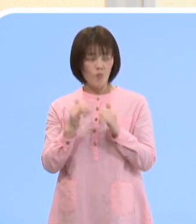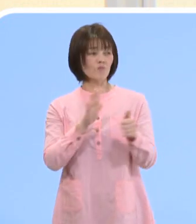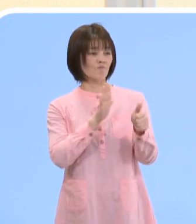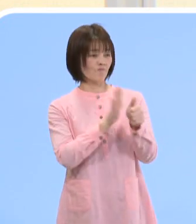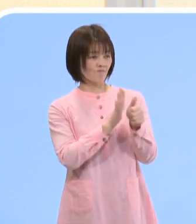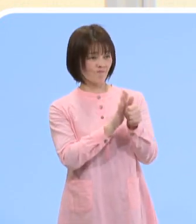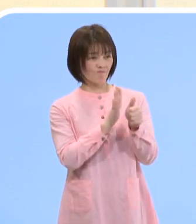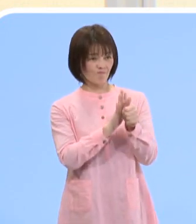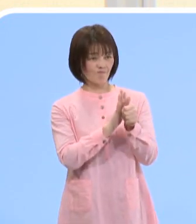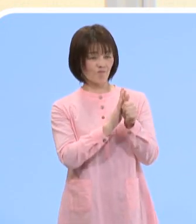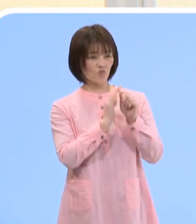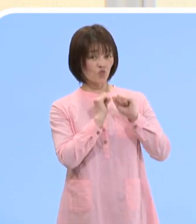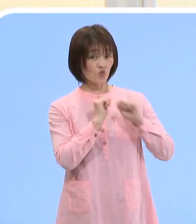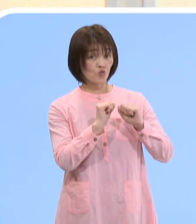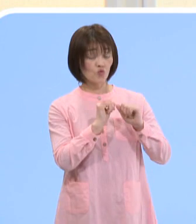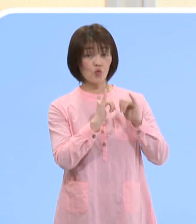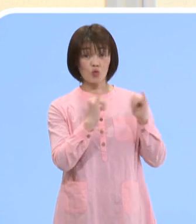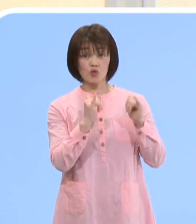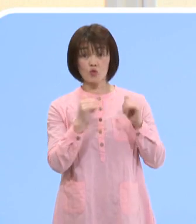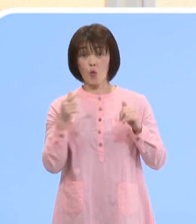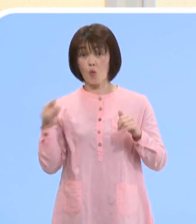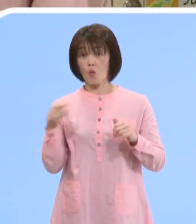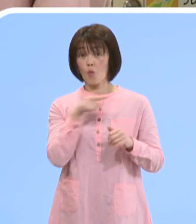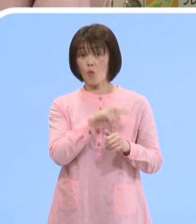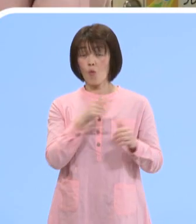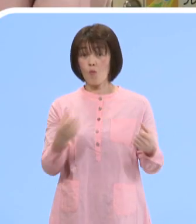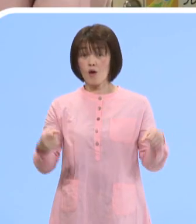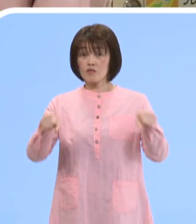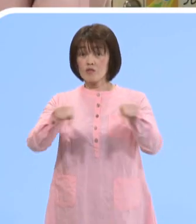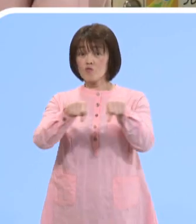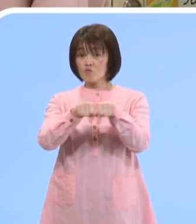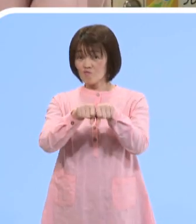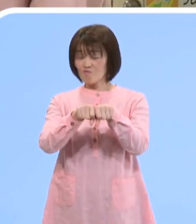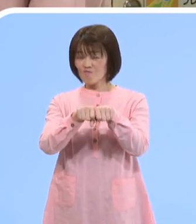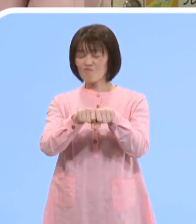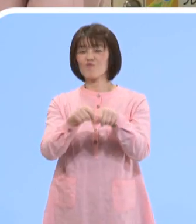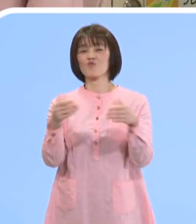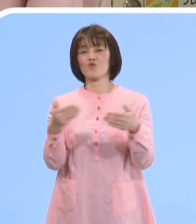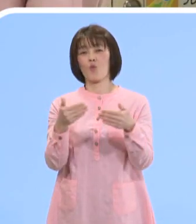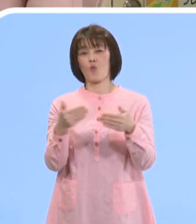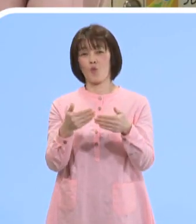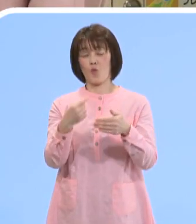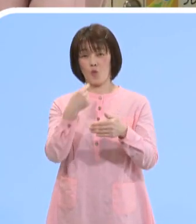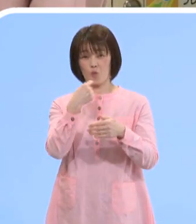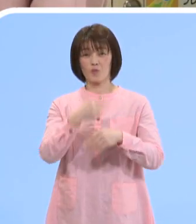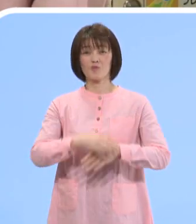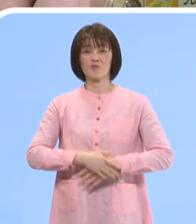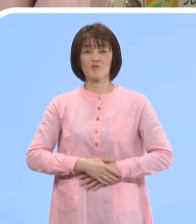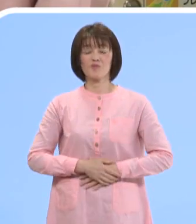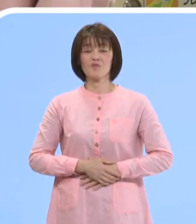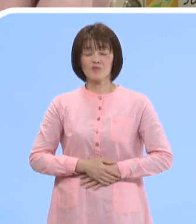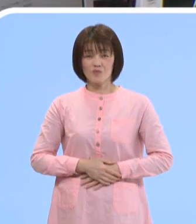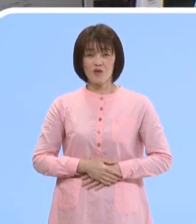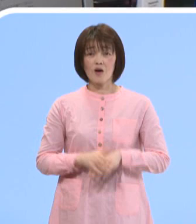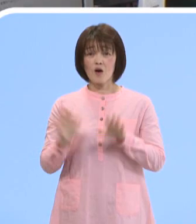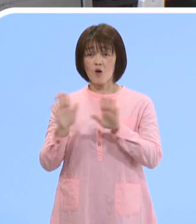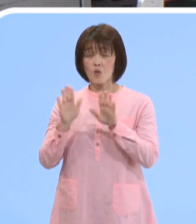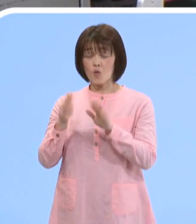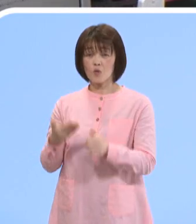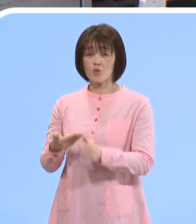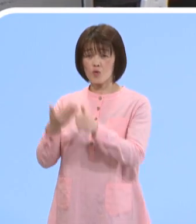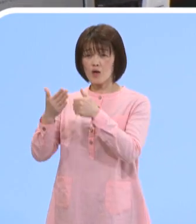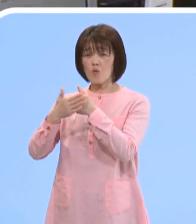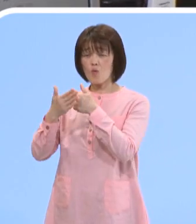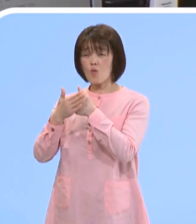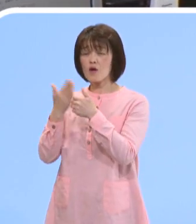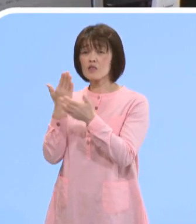いしましょう、応援しましょうという人をマッチングする、うん、そういうお仕事なんです。 マッチング？ 子育ての応